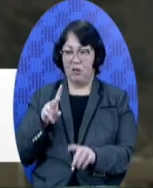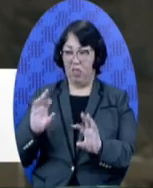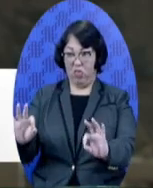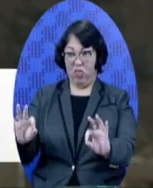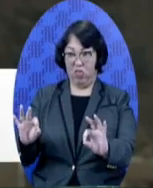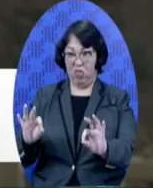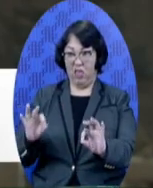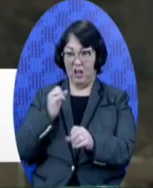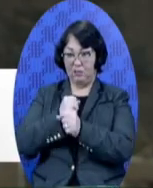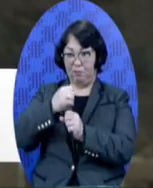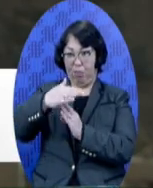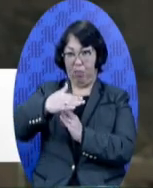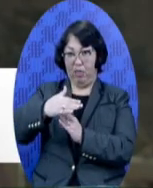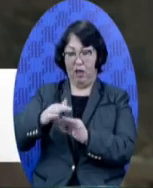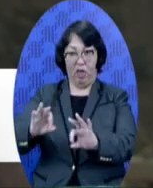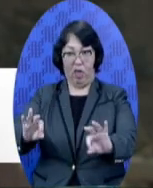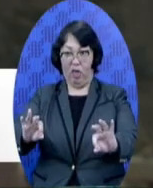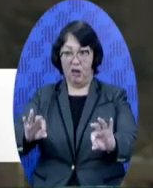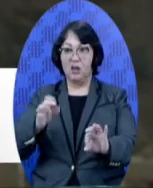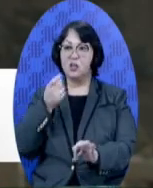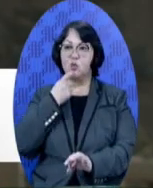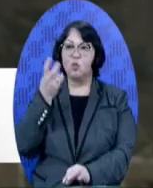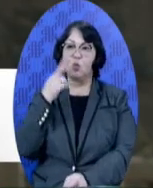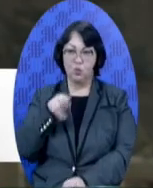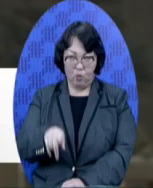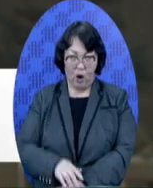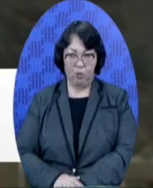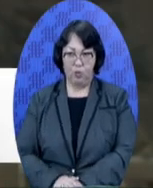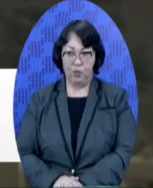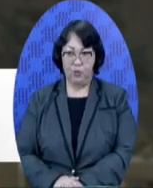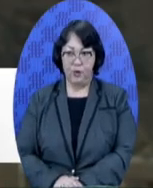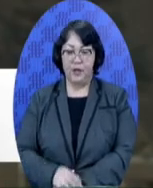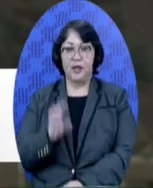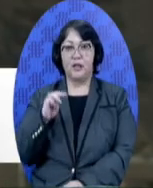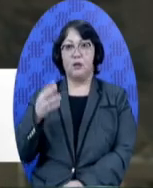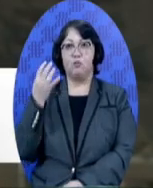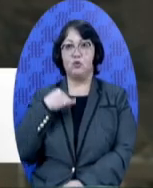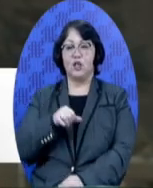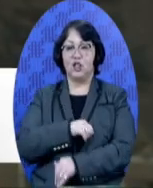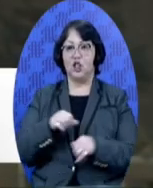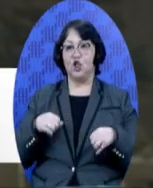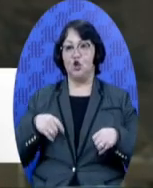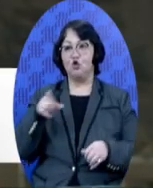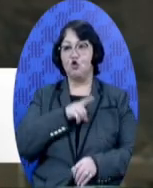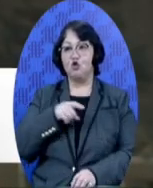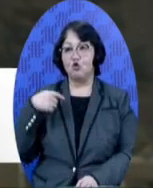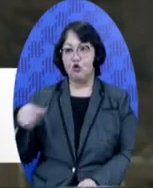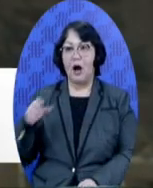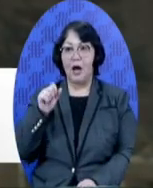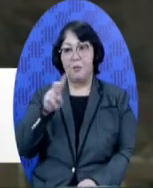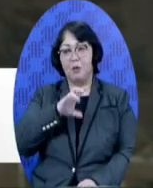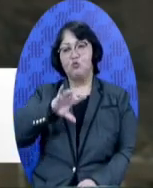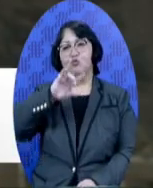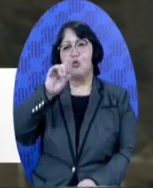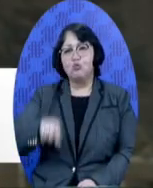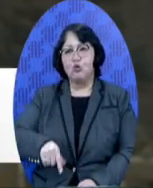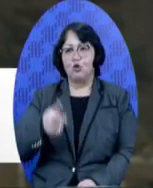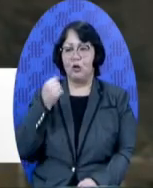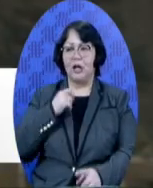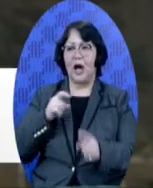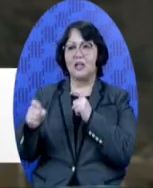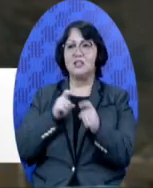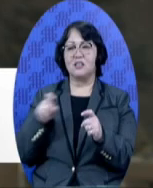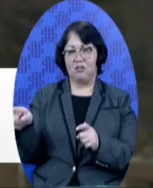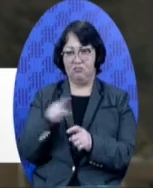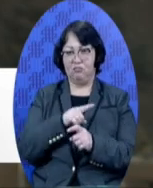ажил ингээ бүрэн зогсдог. Тийм л хүндрэлтэй асуудал бол байдаг. А энэ болохоор одоо иргэн аж ахуйн нэгдэж шалтгаалсан харилцааны асуудал